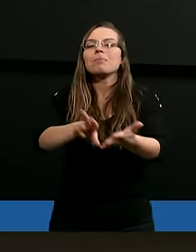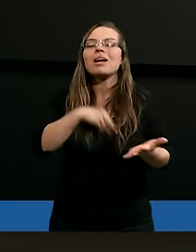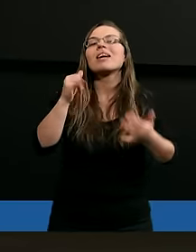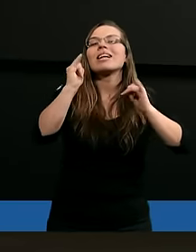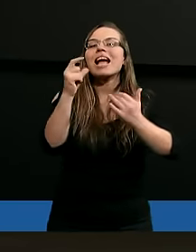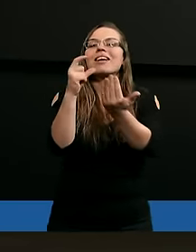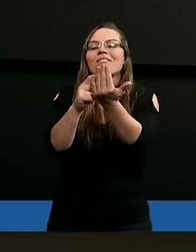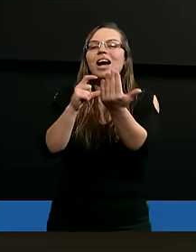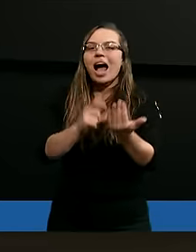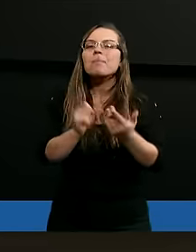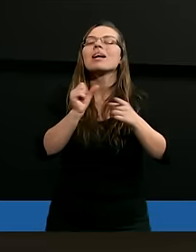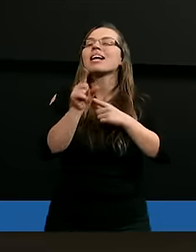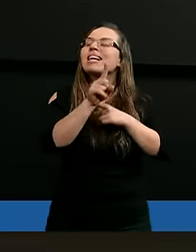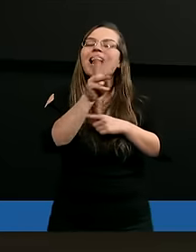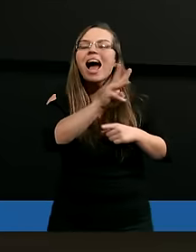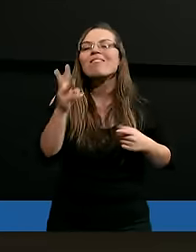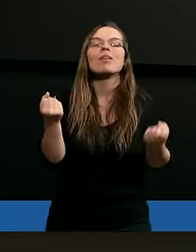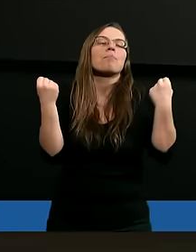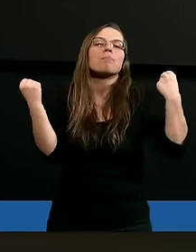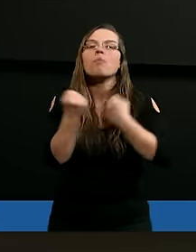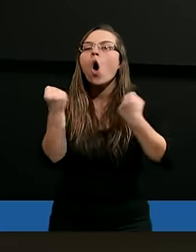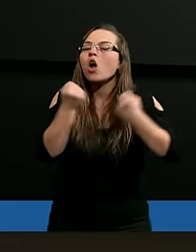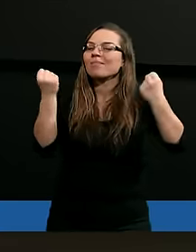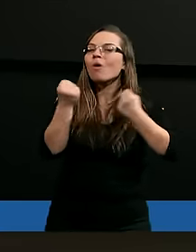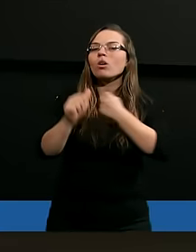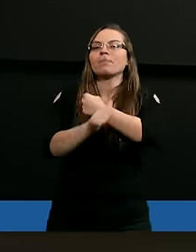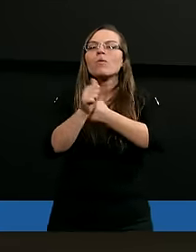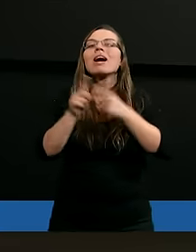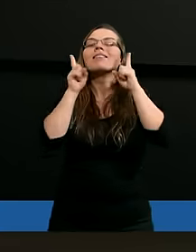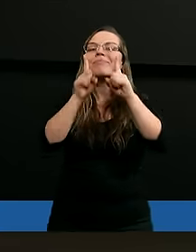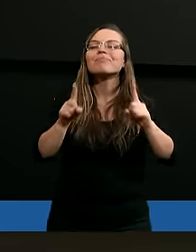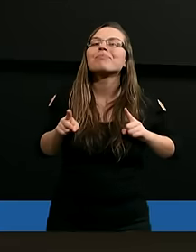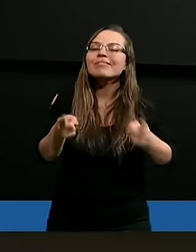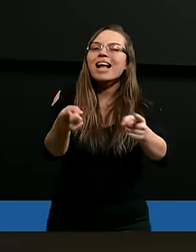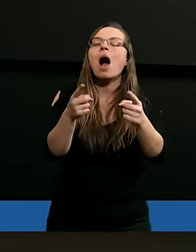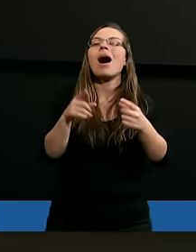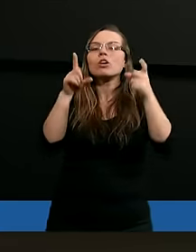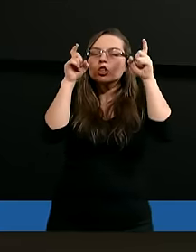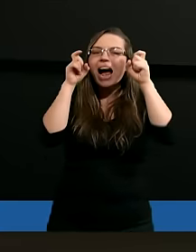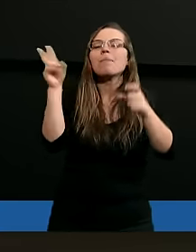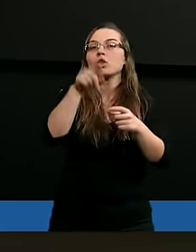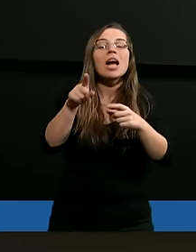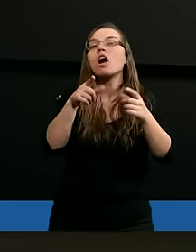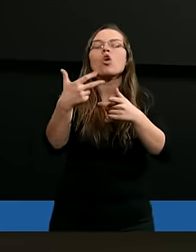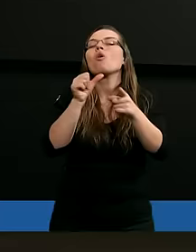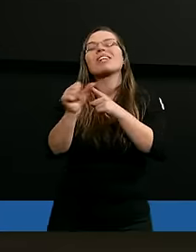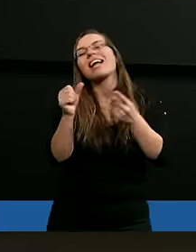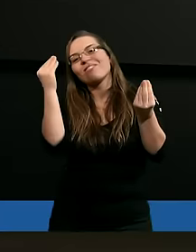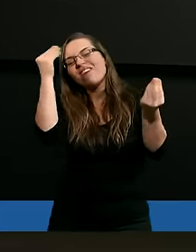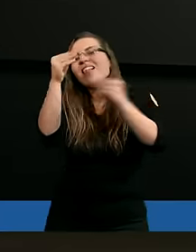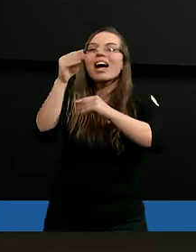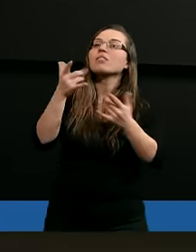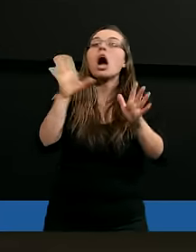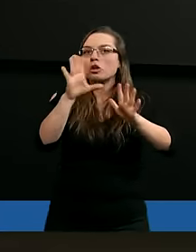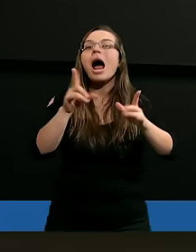Świętego, jaki fragment jest dla was takim najmocniejszym dowodem realności działania diabła, że nie jest to tylko jakaś figura retoryczna,